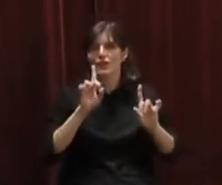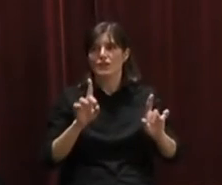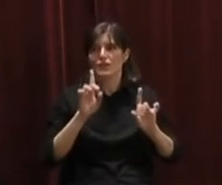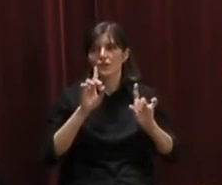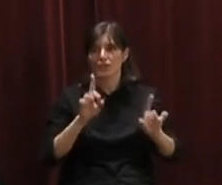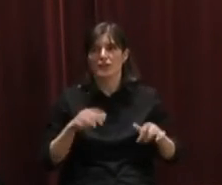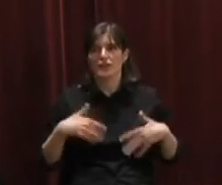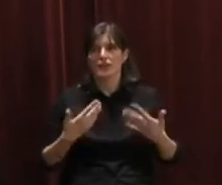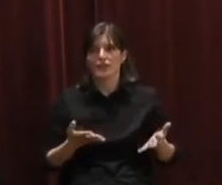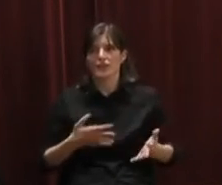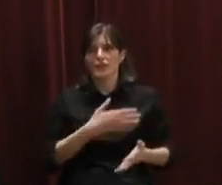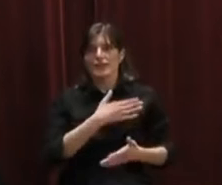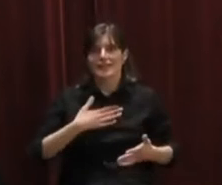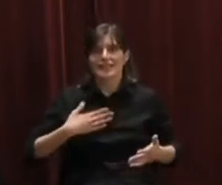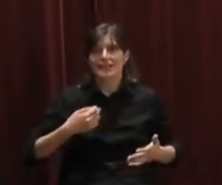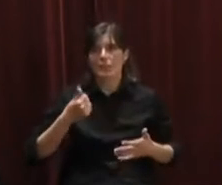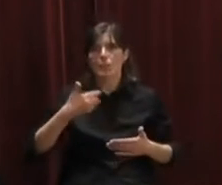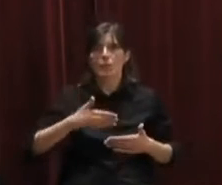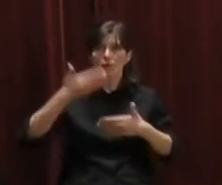senyora consellera?